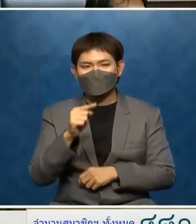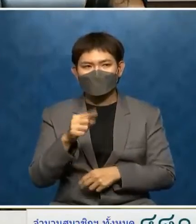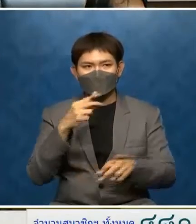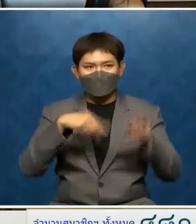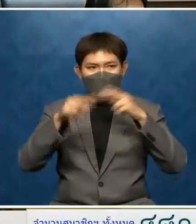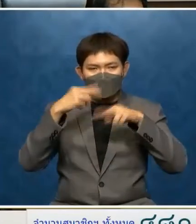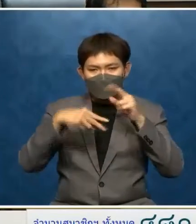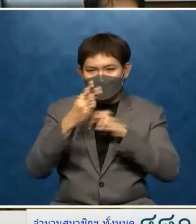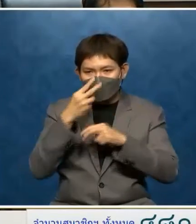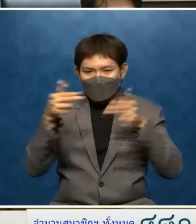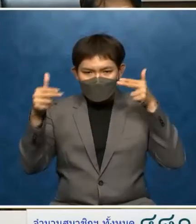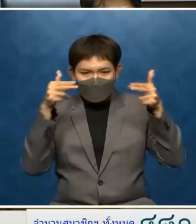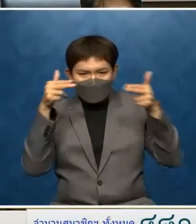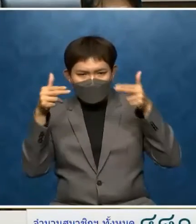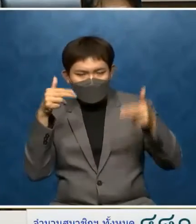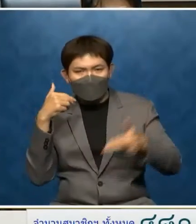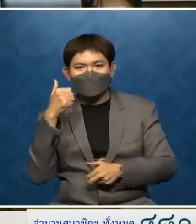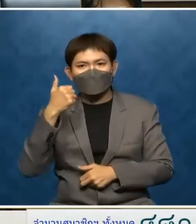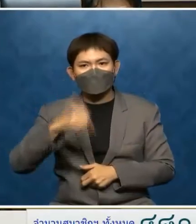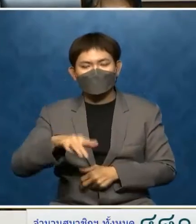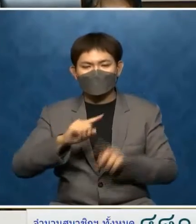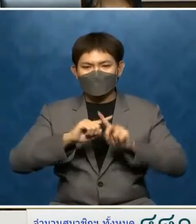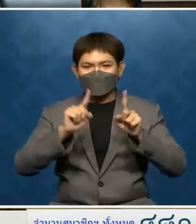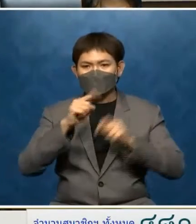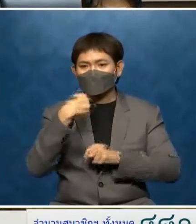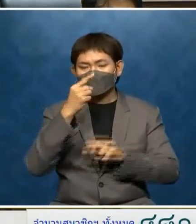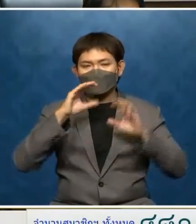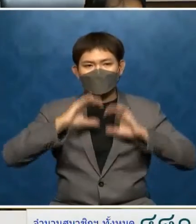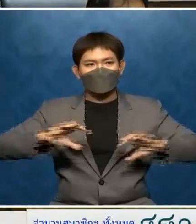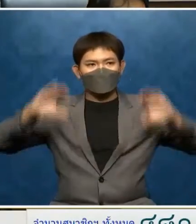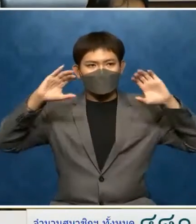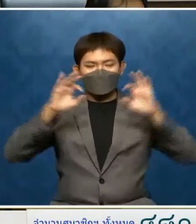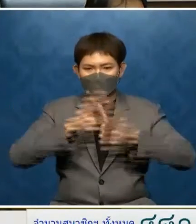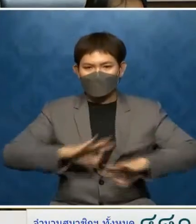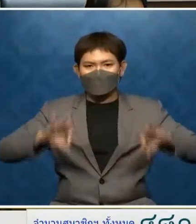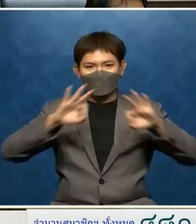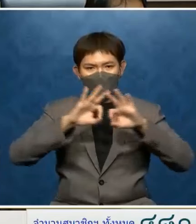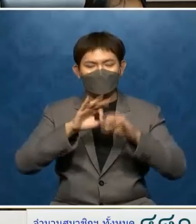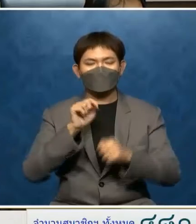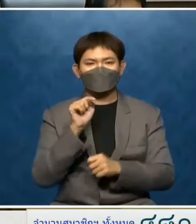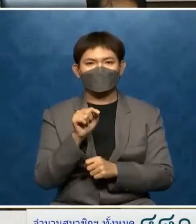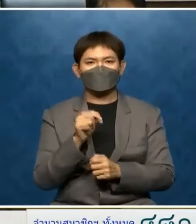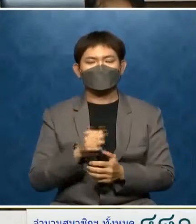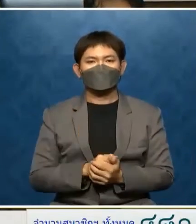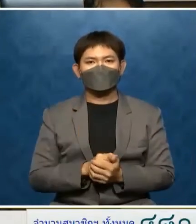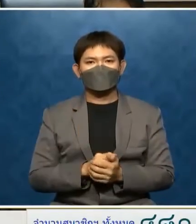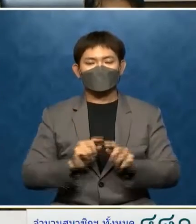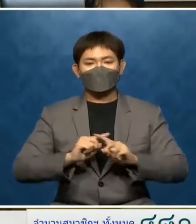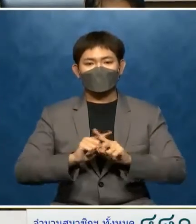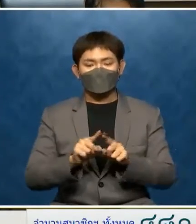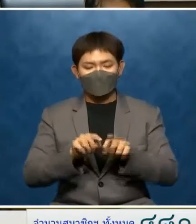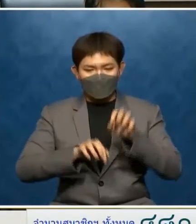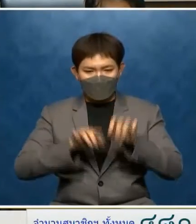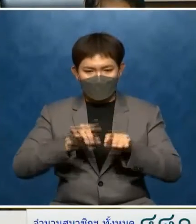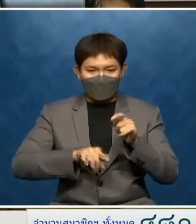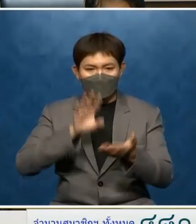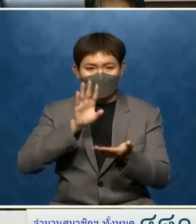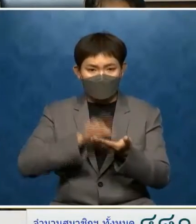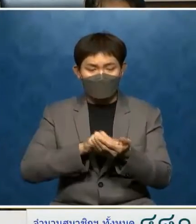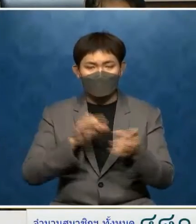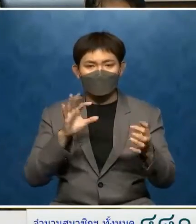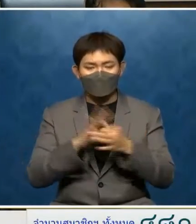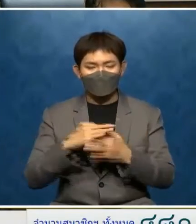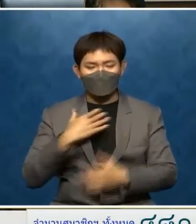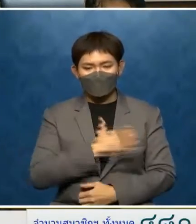ษาดูแลกลองวจรปิดซึเปสมบัติของราชการ มความสำคัญในรูปคดีส่วการบทึกสภาพรางกายและจตใจ